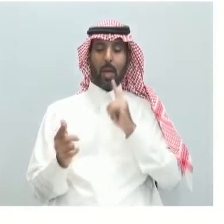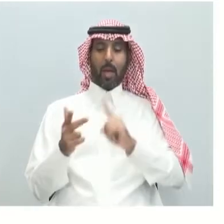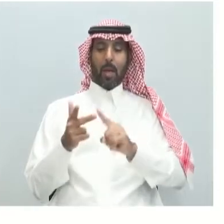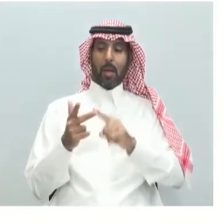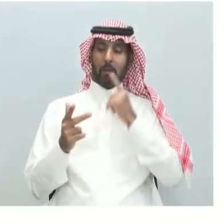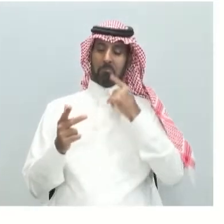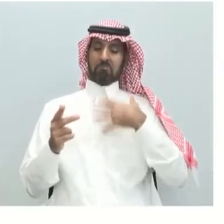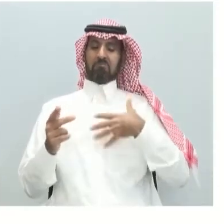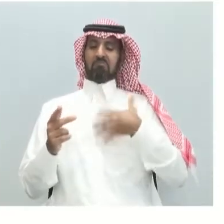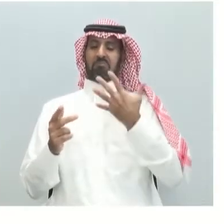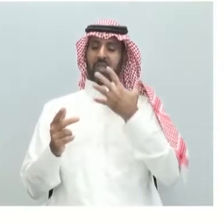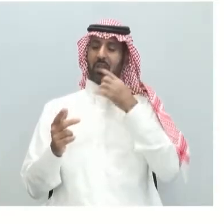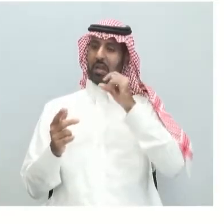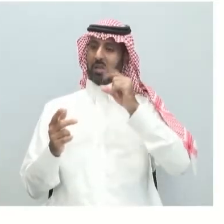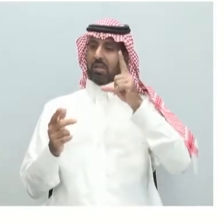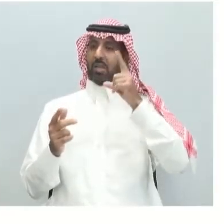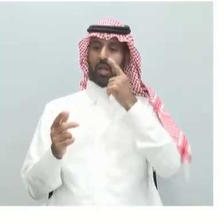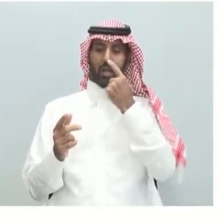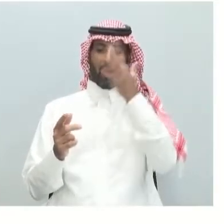المتباهيه بصغرها